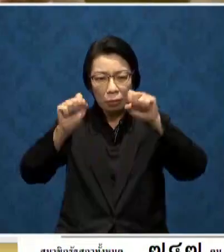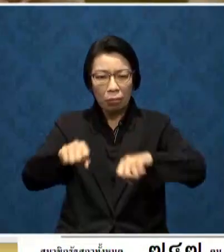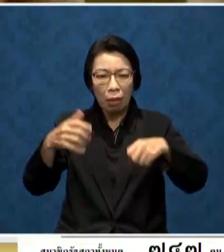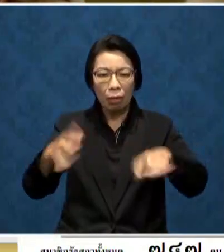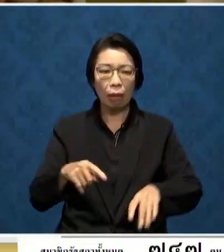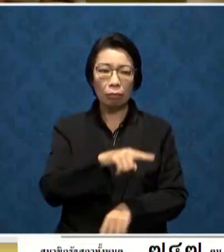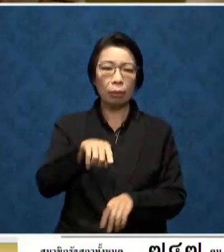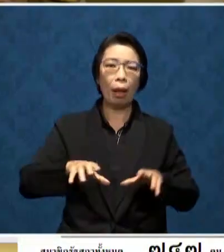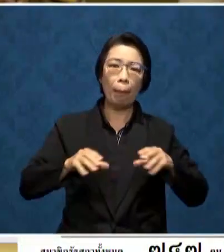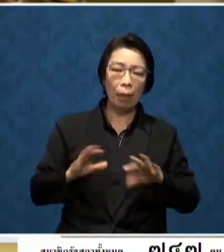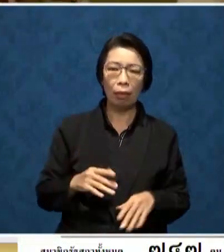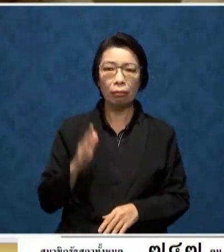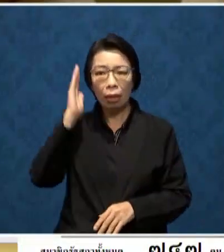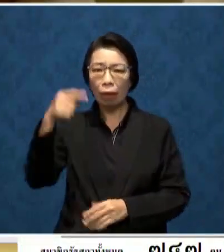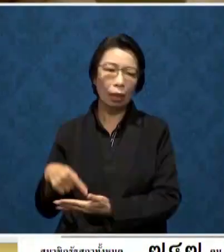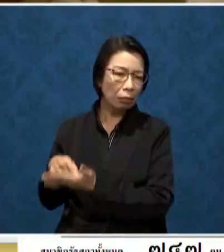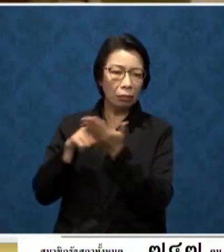รกีก